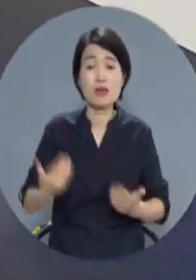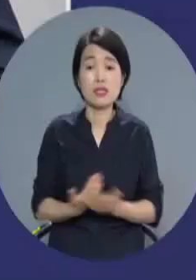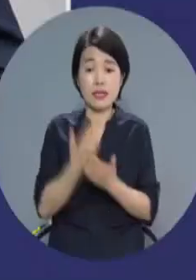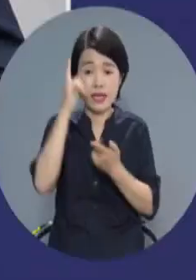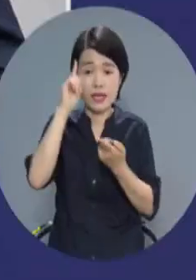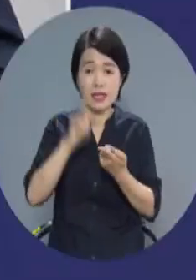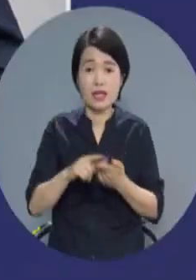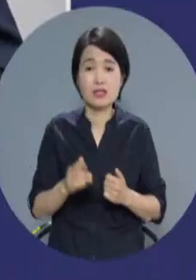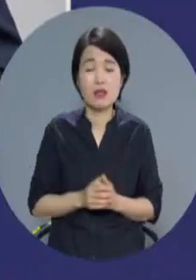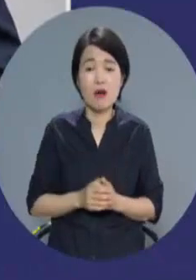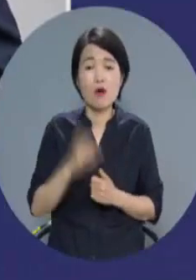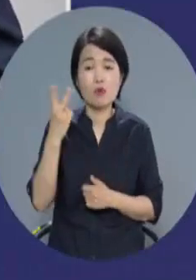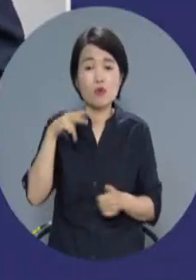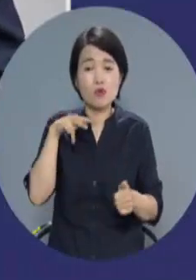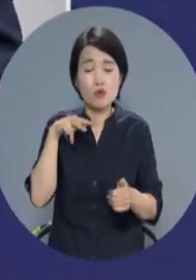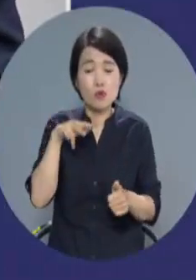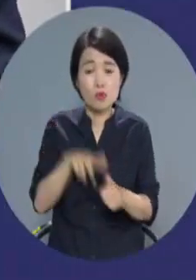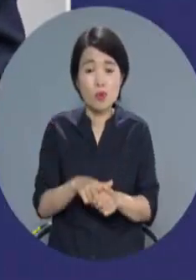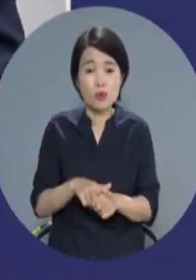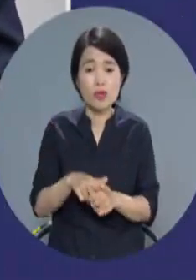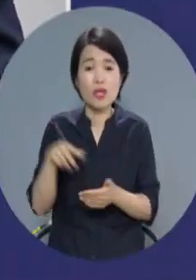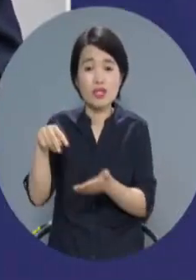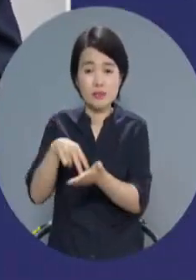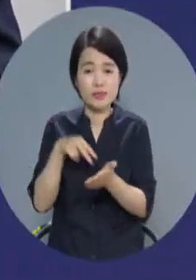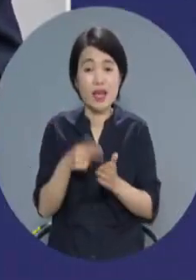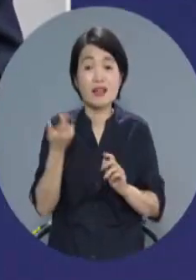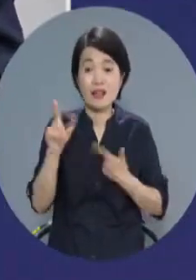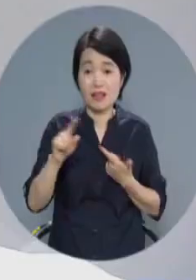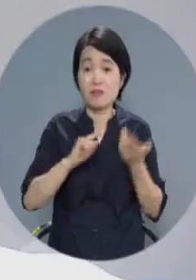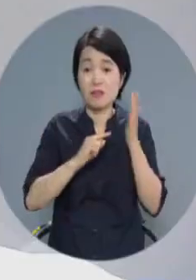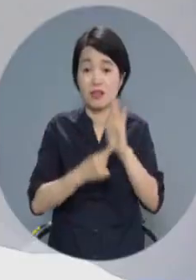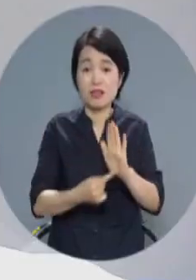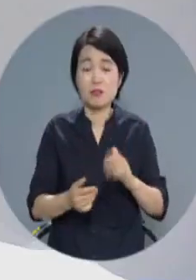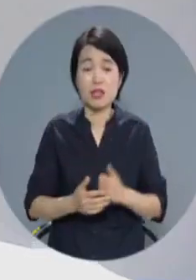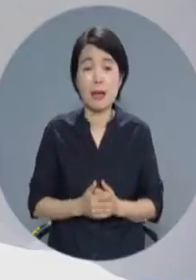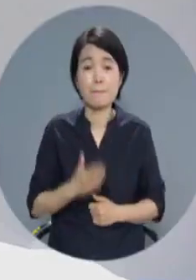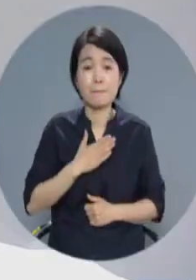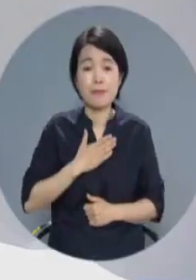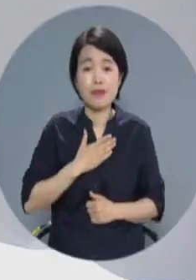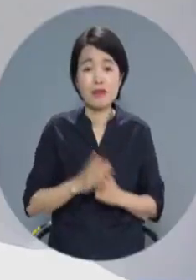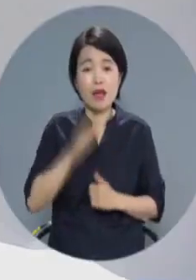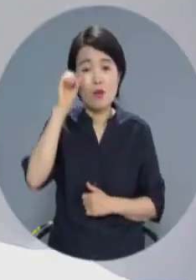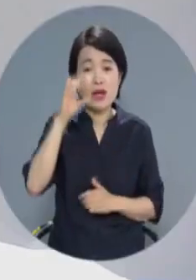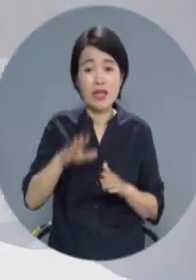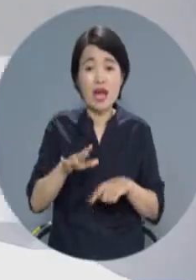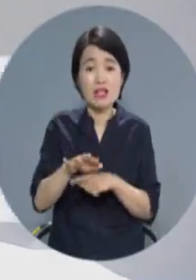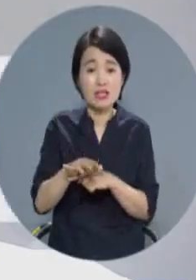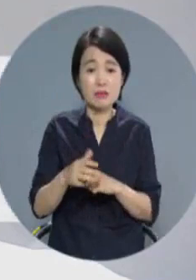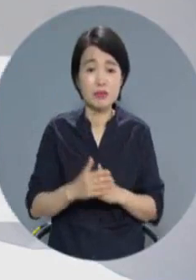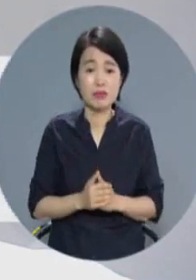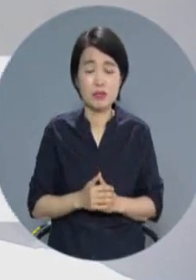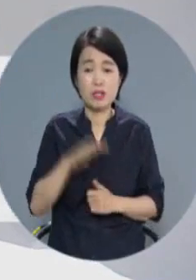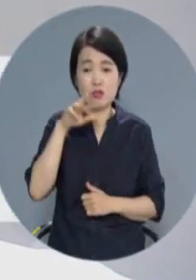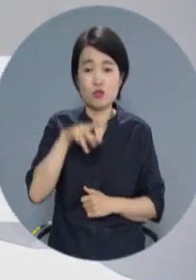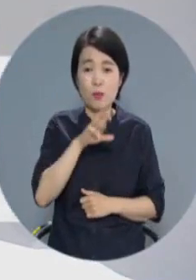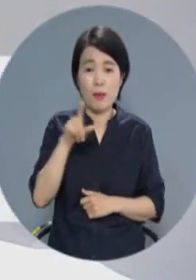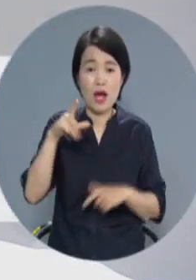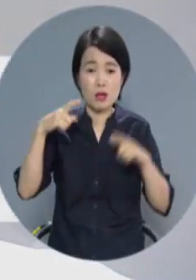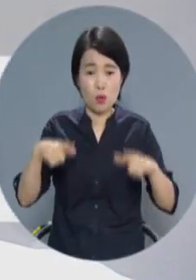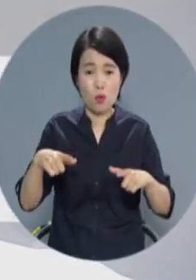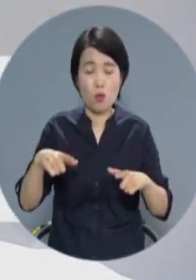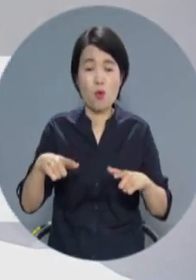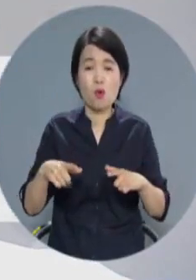관련해 두 후보는 각각의 차별화된 구상을 밝혔습니다. 저는 광양읍을 중마동